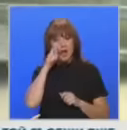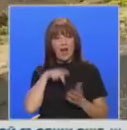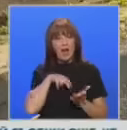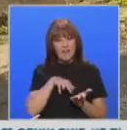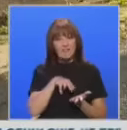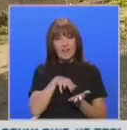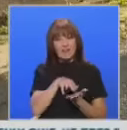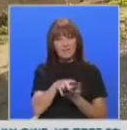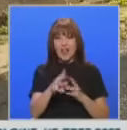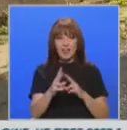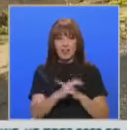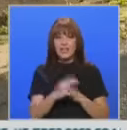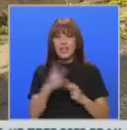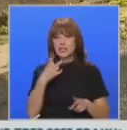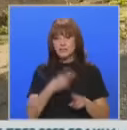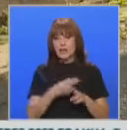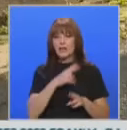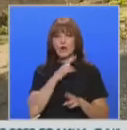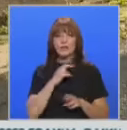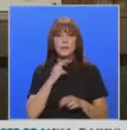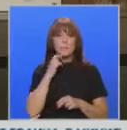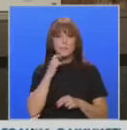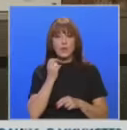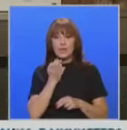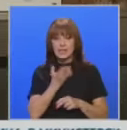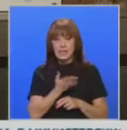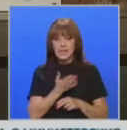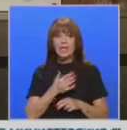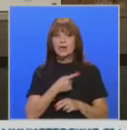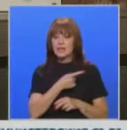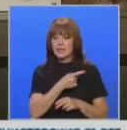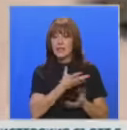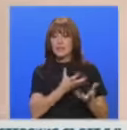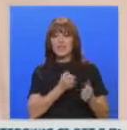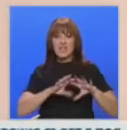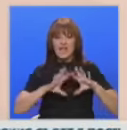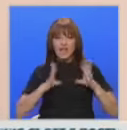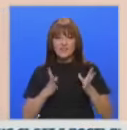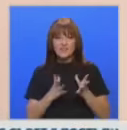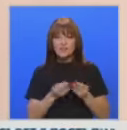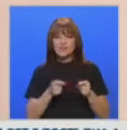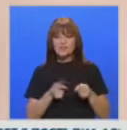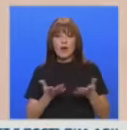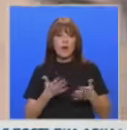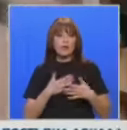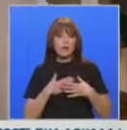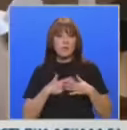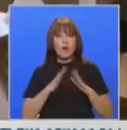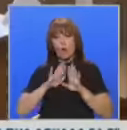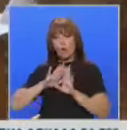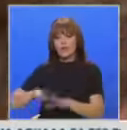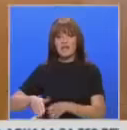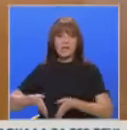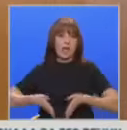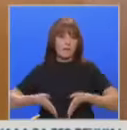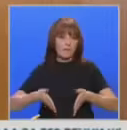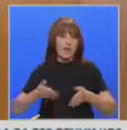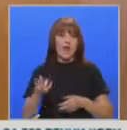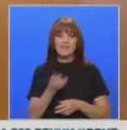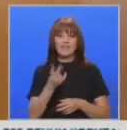вървял по магистралата, бил спрян от полицейски патрул. Служителите му отнели всичко, което има, и го оставили на пътя. Днес